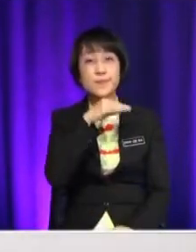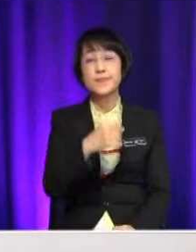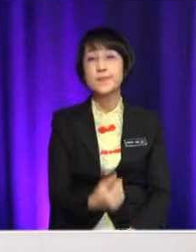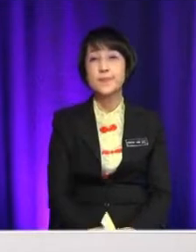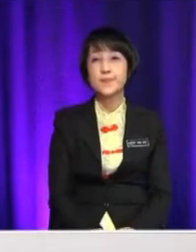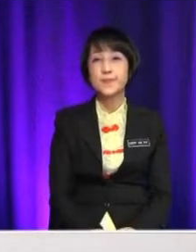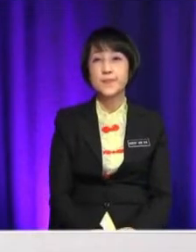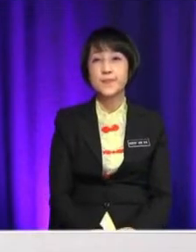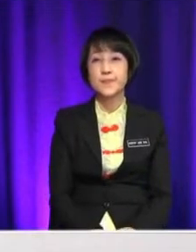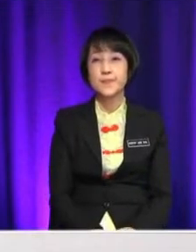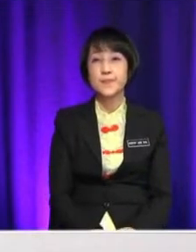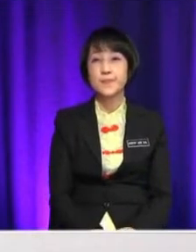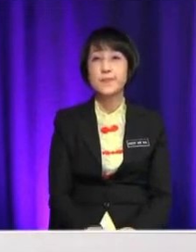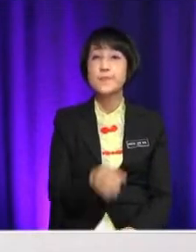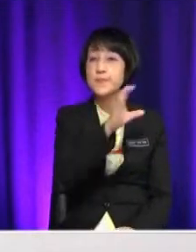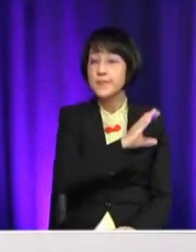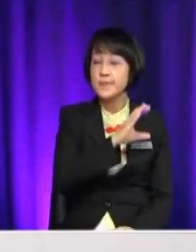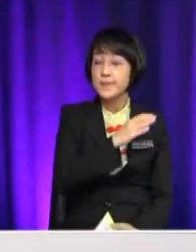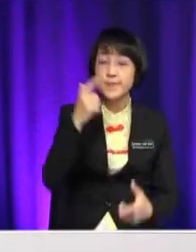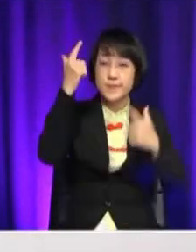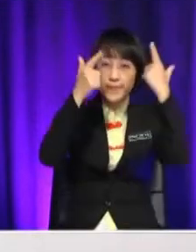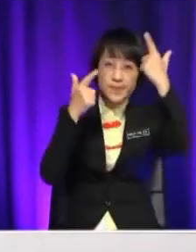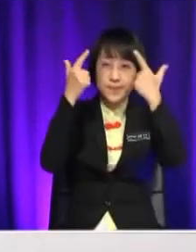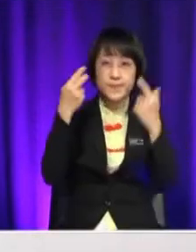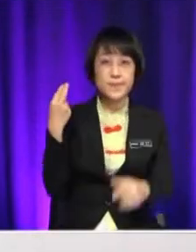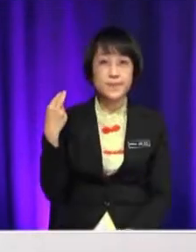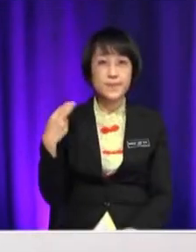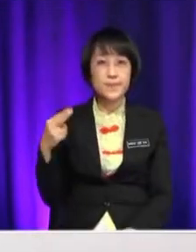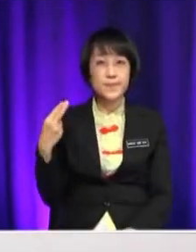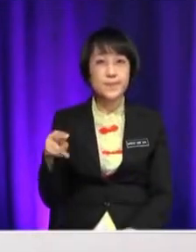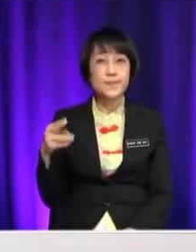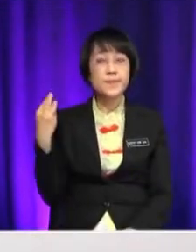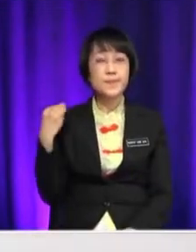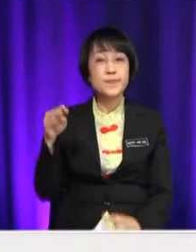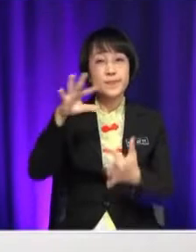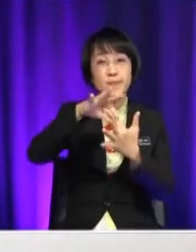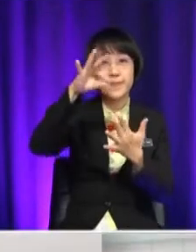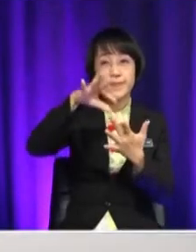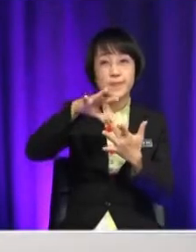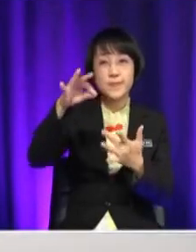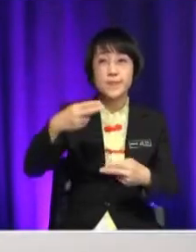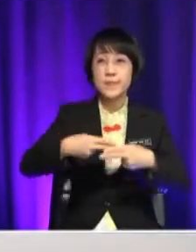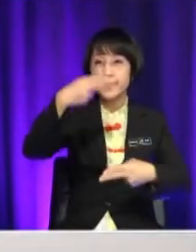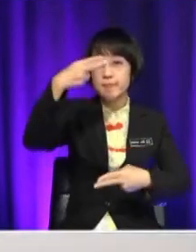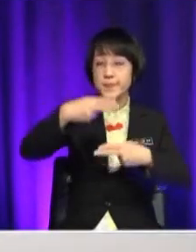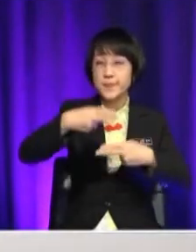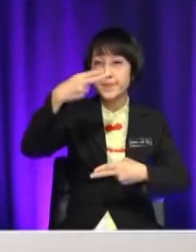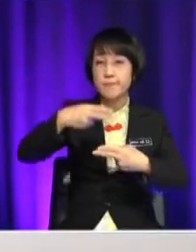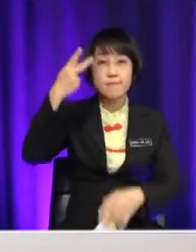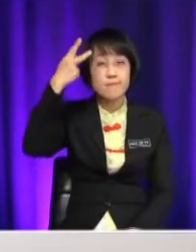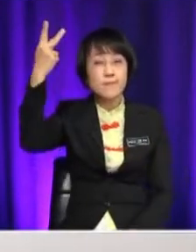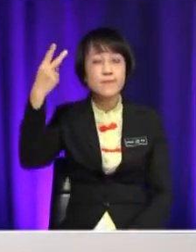kita ciri pelancongan hijau ialah mereka perlu memilih penginapan yang berkonsepkan hijau